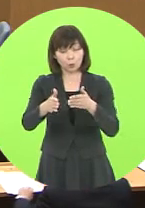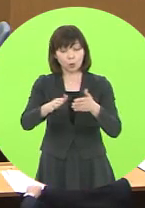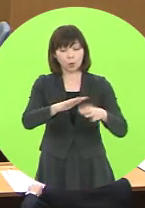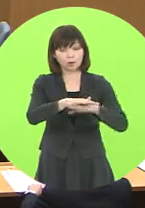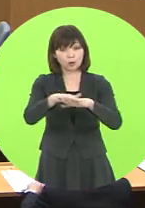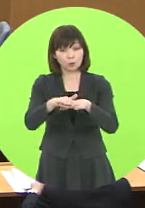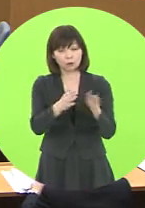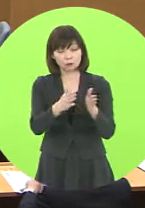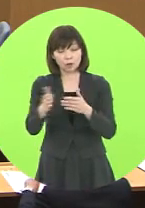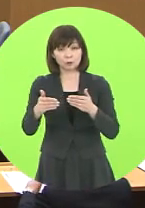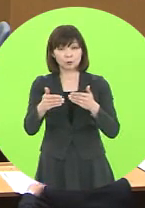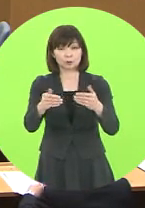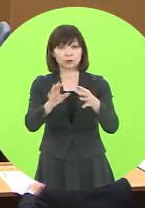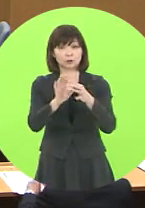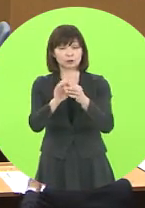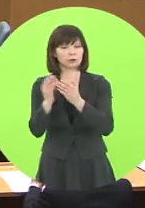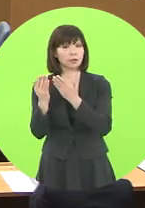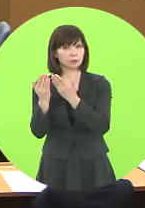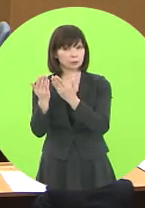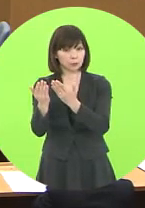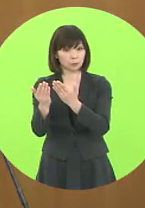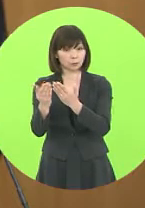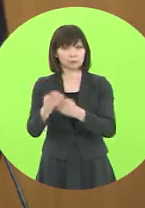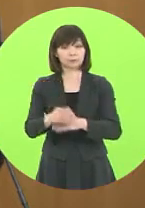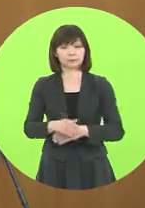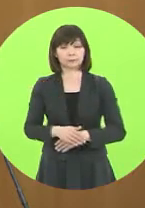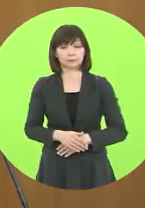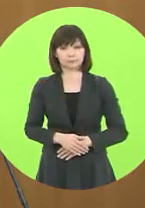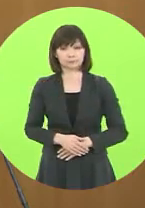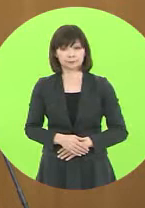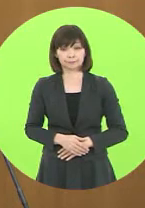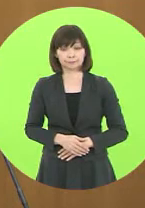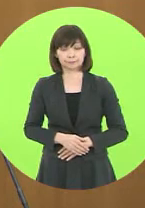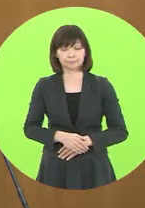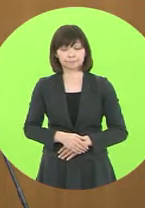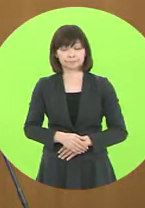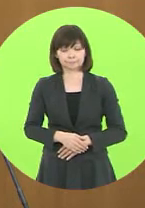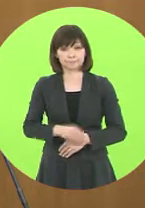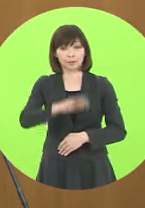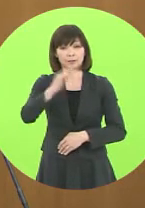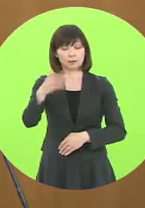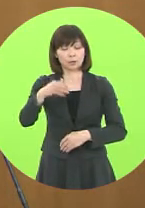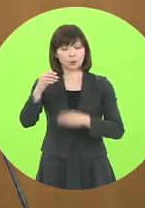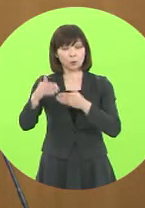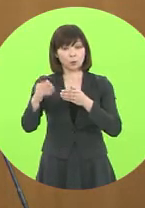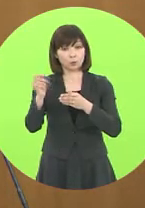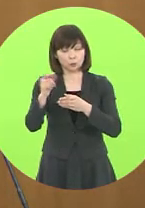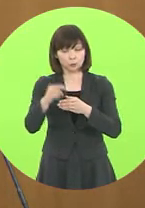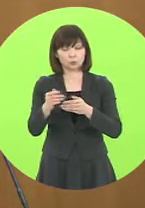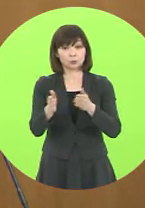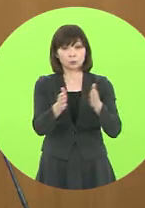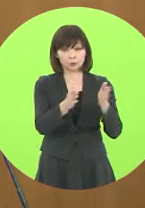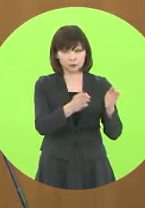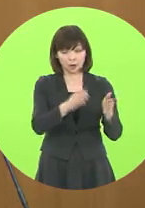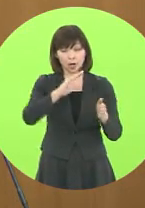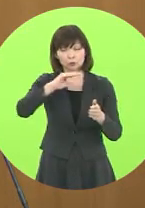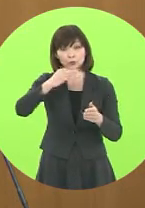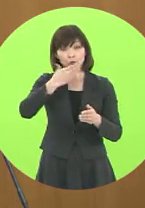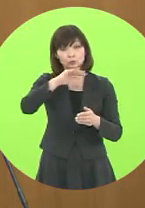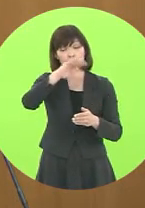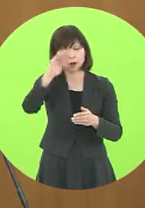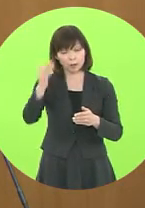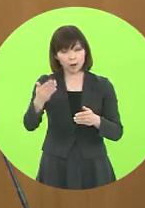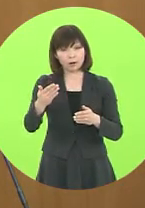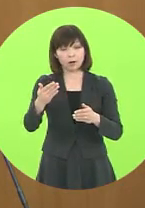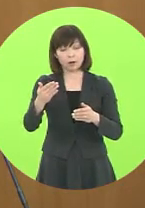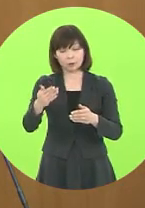整備の推進について質問しました。 山陽自動車道を除けば、福山市内を東西に貫く唯一の道路